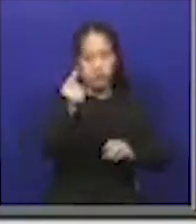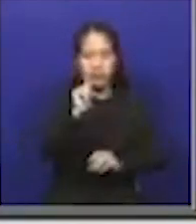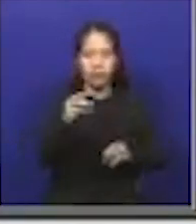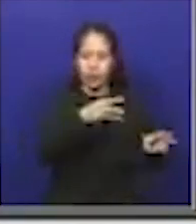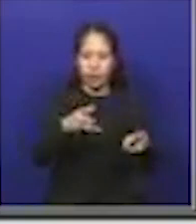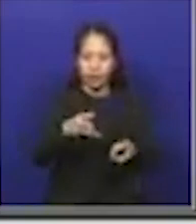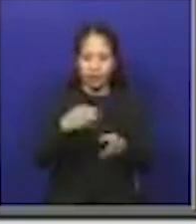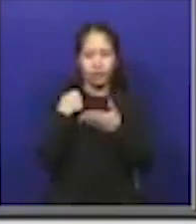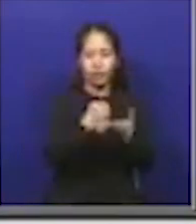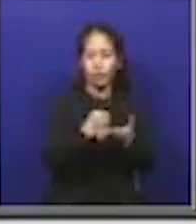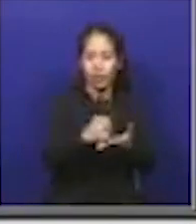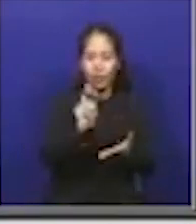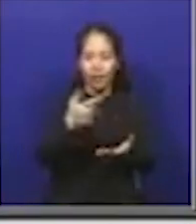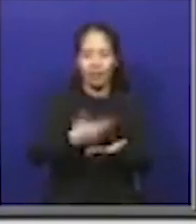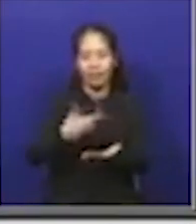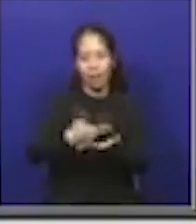การแจกเงิน